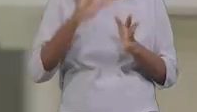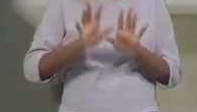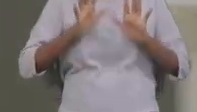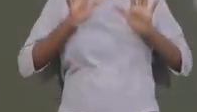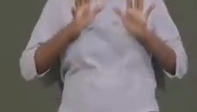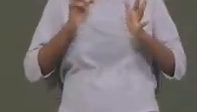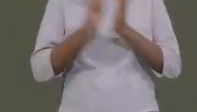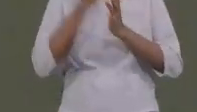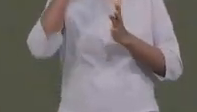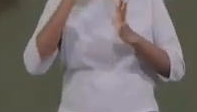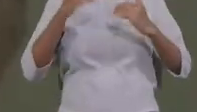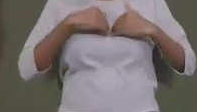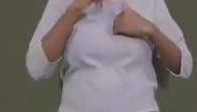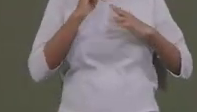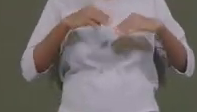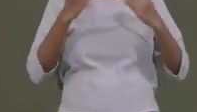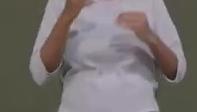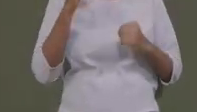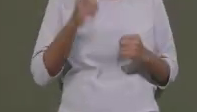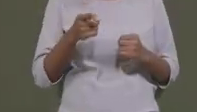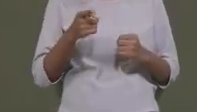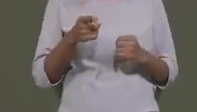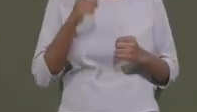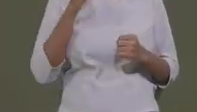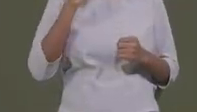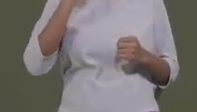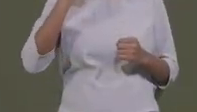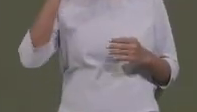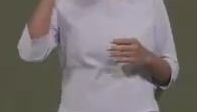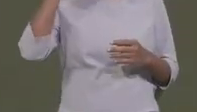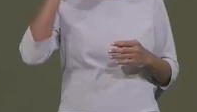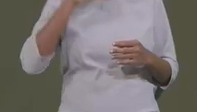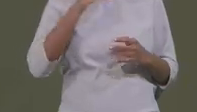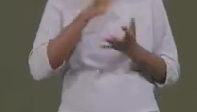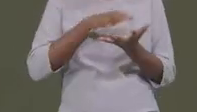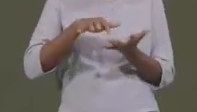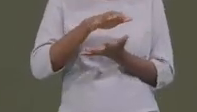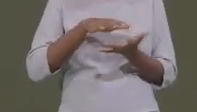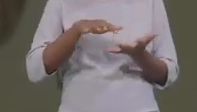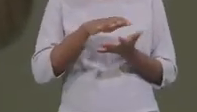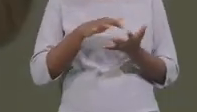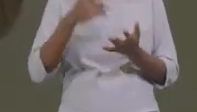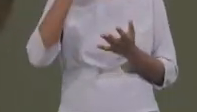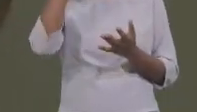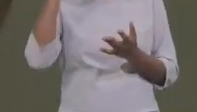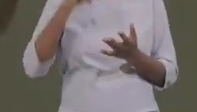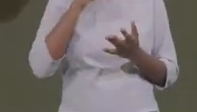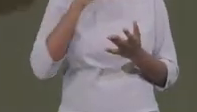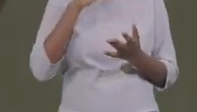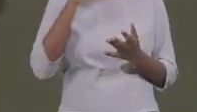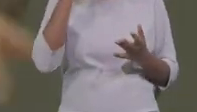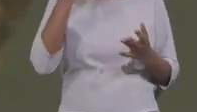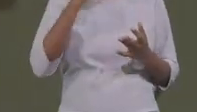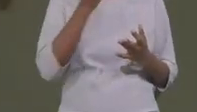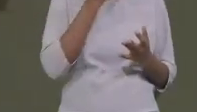répondez à l'amour de crainte, que Dieu n'a pas donné, ta pensée est confuse. Parce